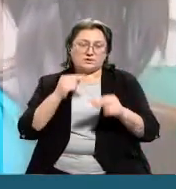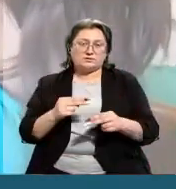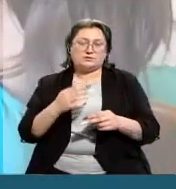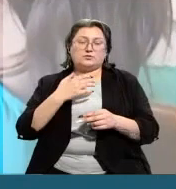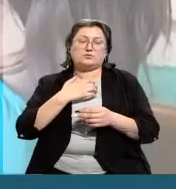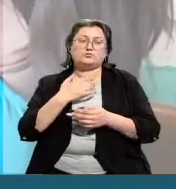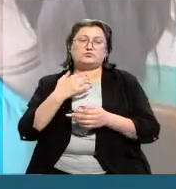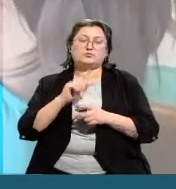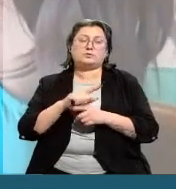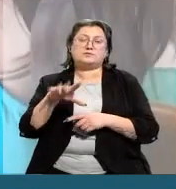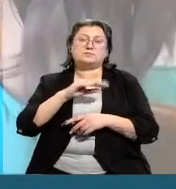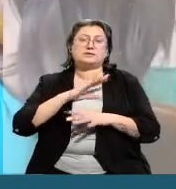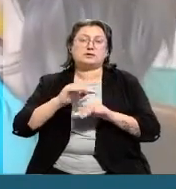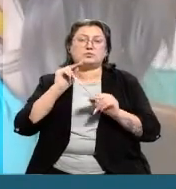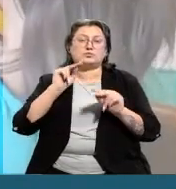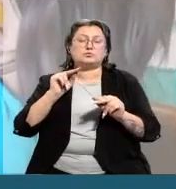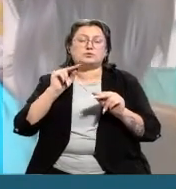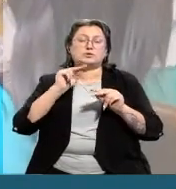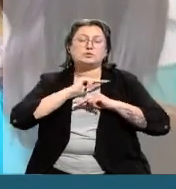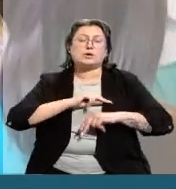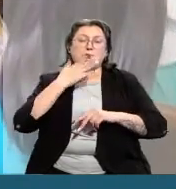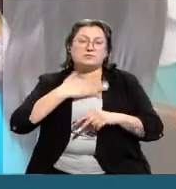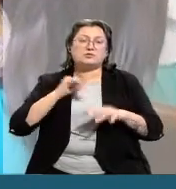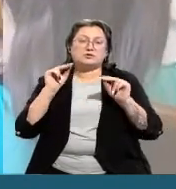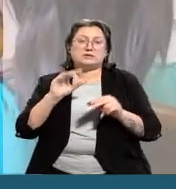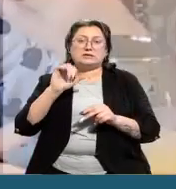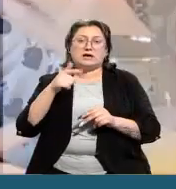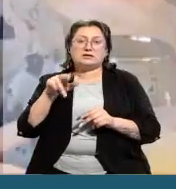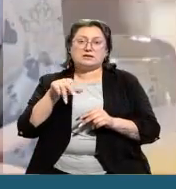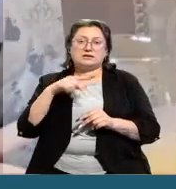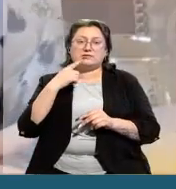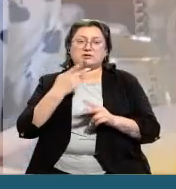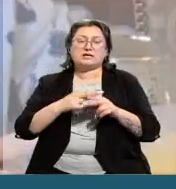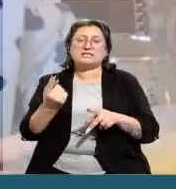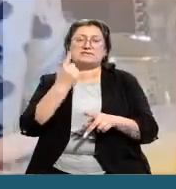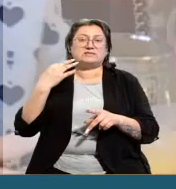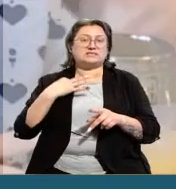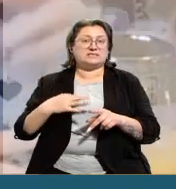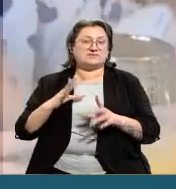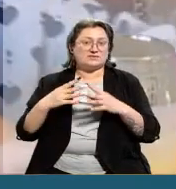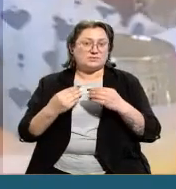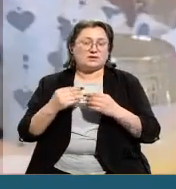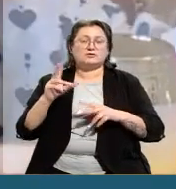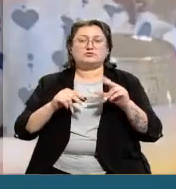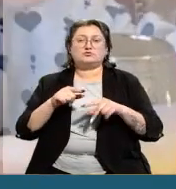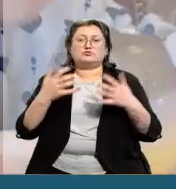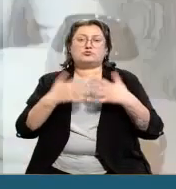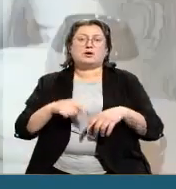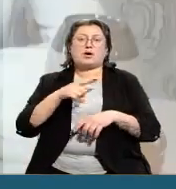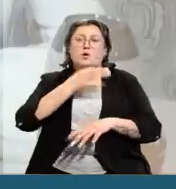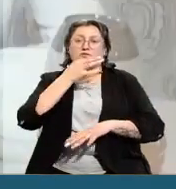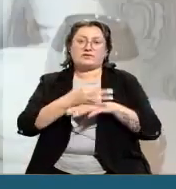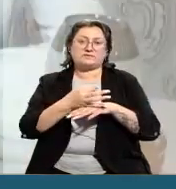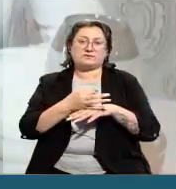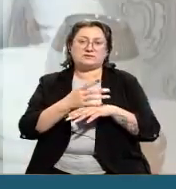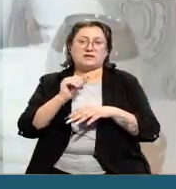жатқанын айтады. Ал Сағдат отбасындағы жалғыз ұл болғандықтан әпкелерім мен қарындастарым үшін өзімді жауапты санаймын дейді. Мен